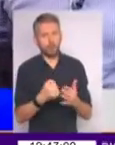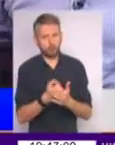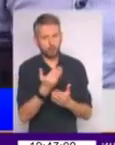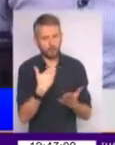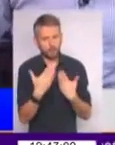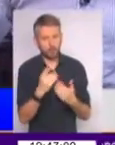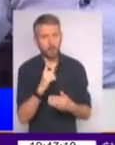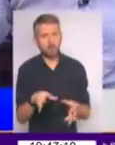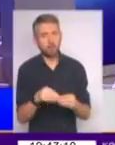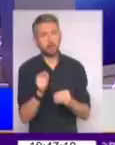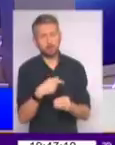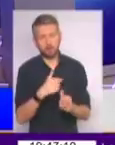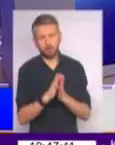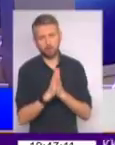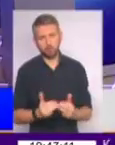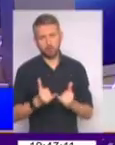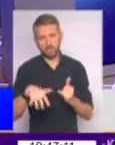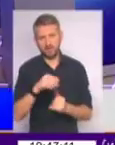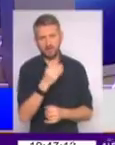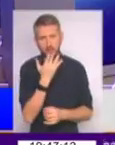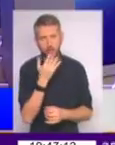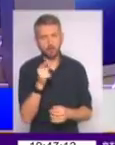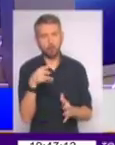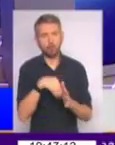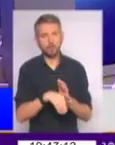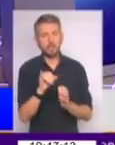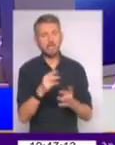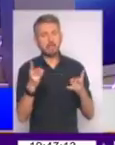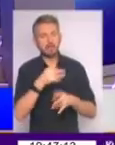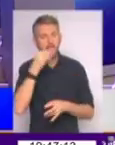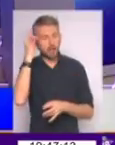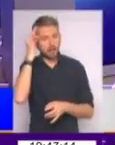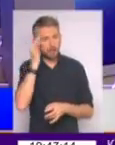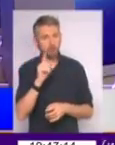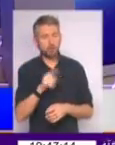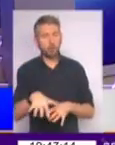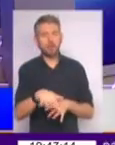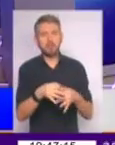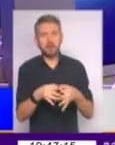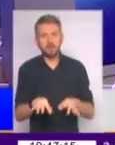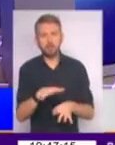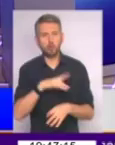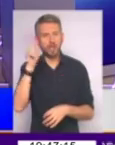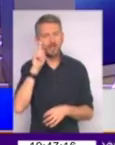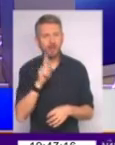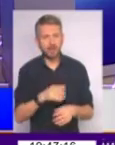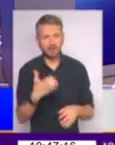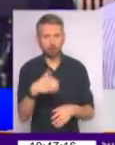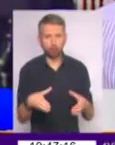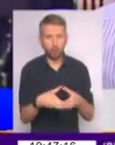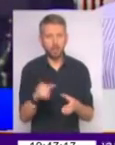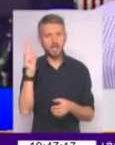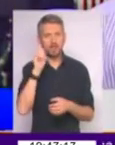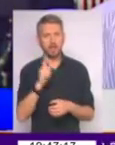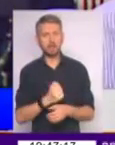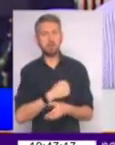відносився, але поряд з тим я прошу поважати всі національності, в тому числі слід згадати, що і на Майдані була єврейська сотня, в тому числі єврейський батальйон, зараз є в